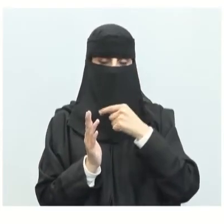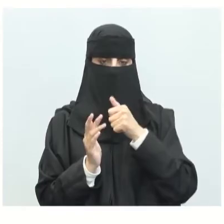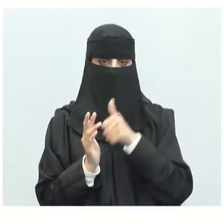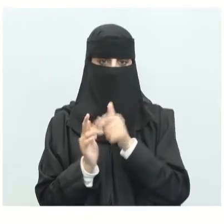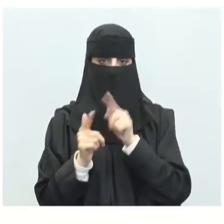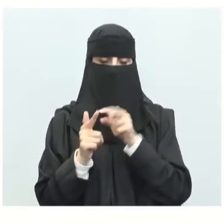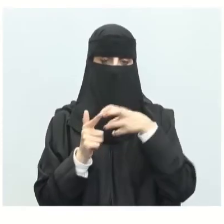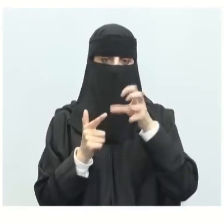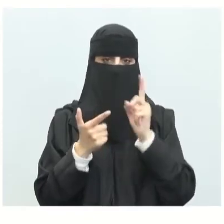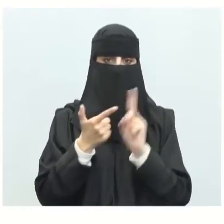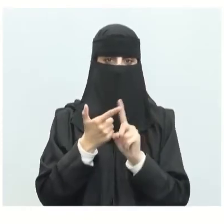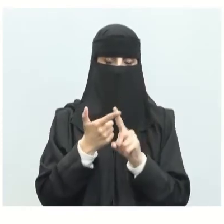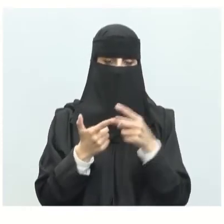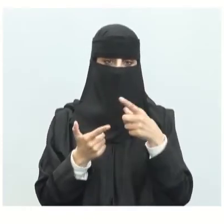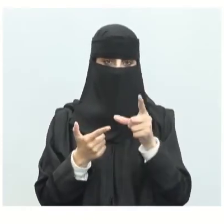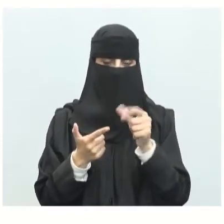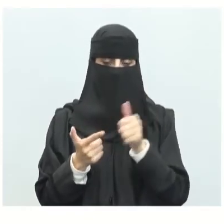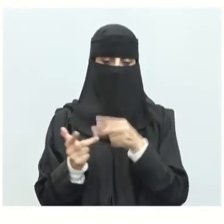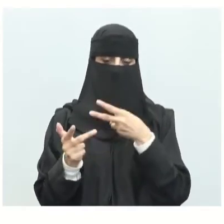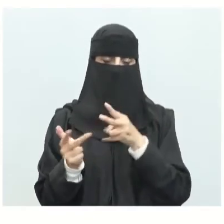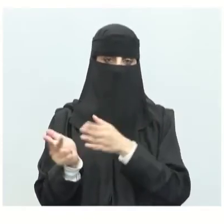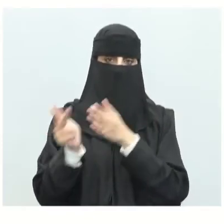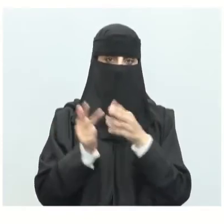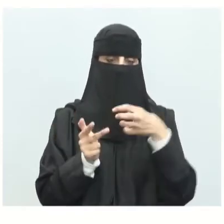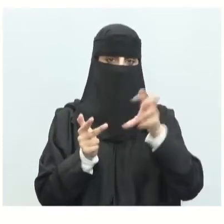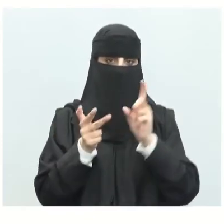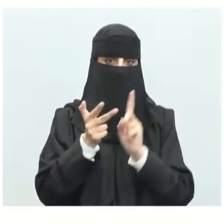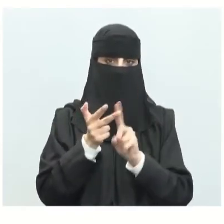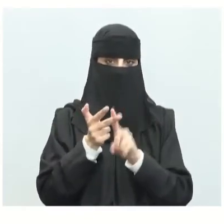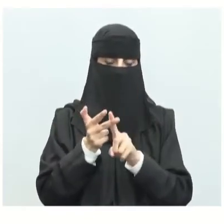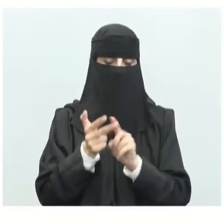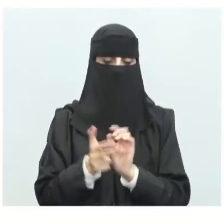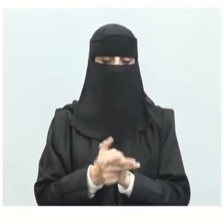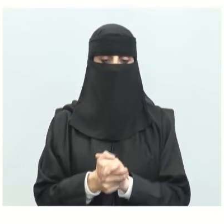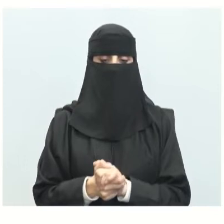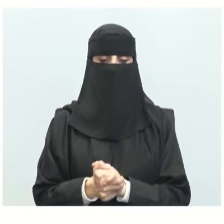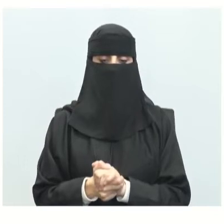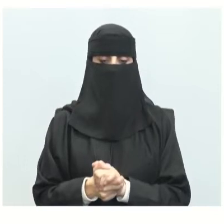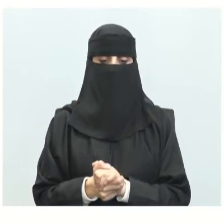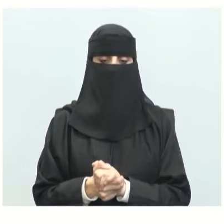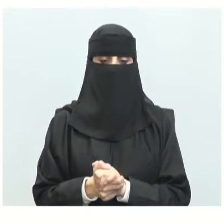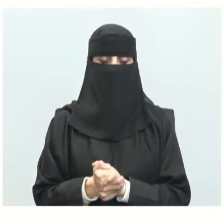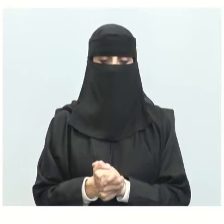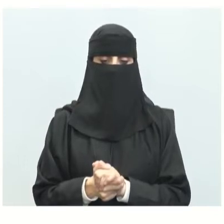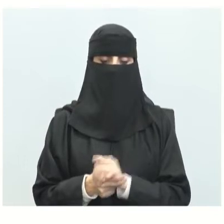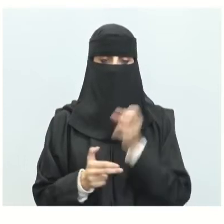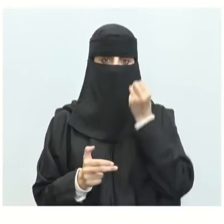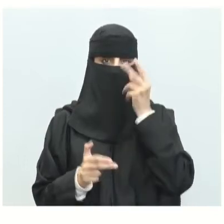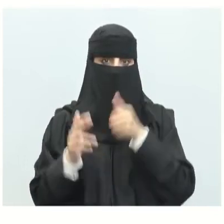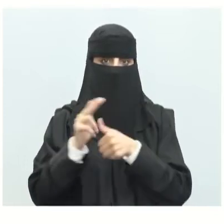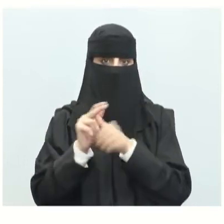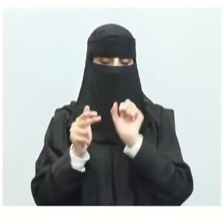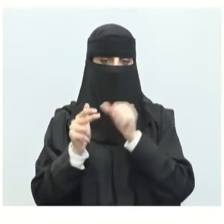في المعرض انتقل معي الى الفقره الثالثه في النص ستجد بانها